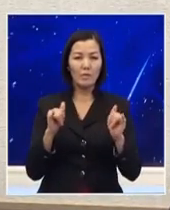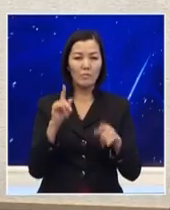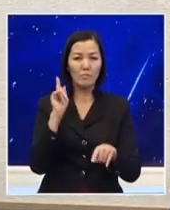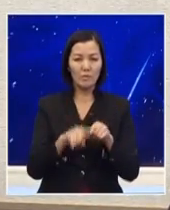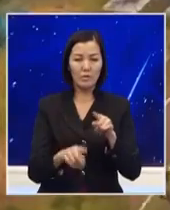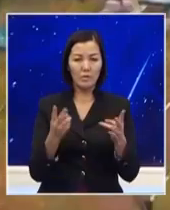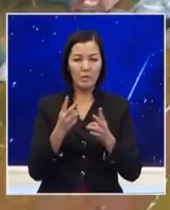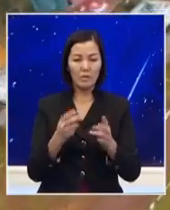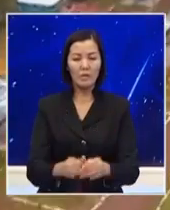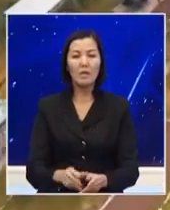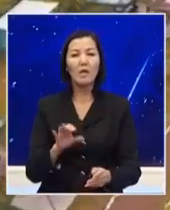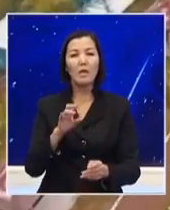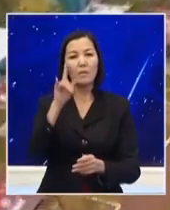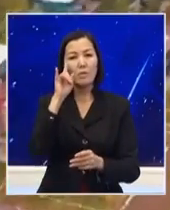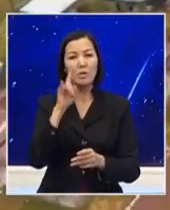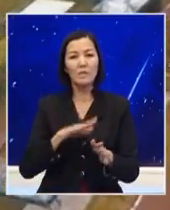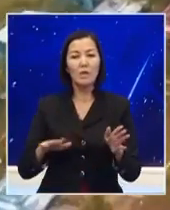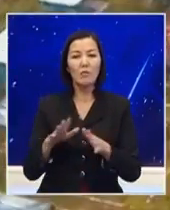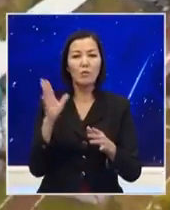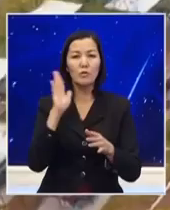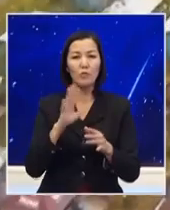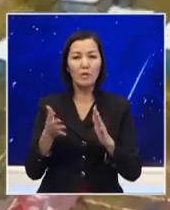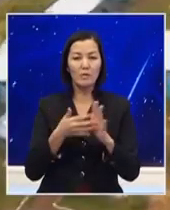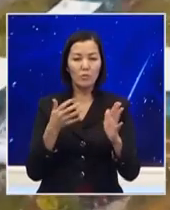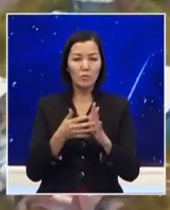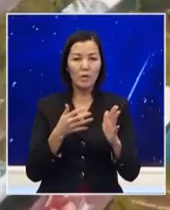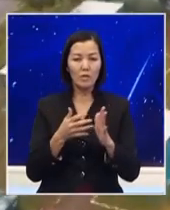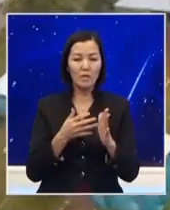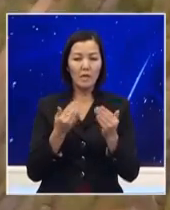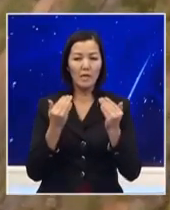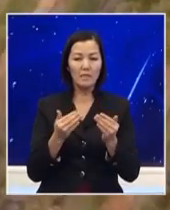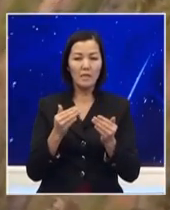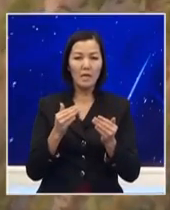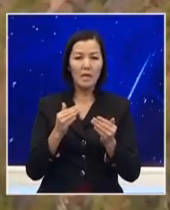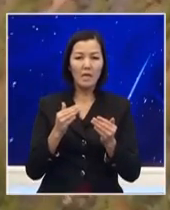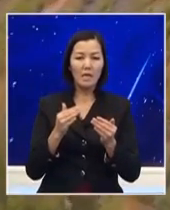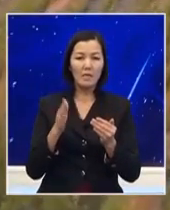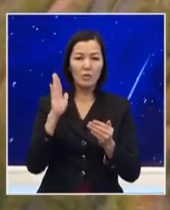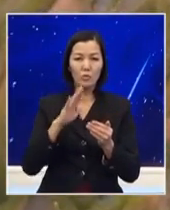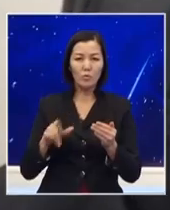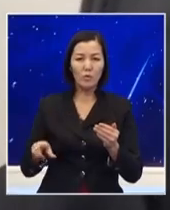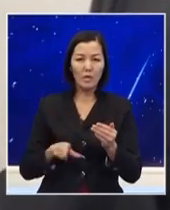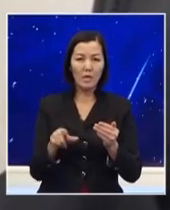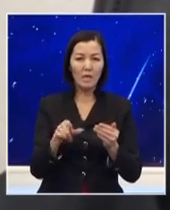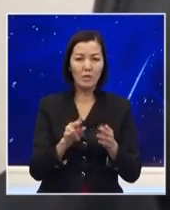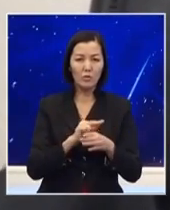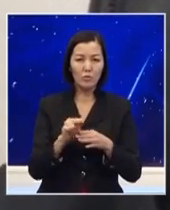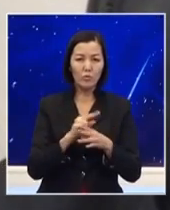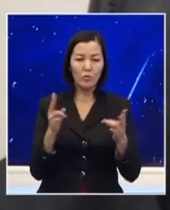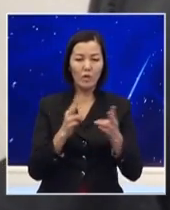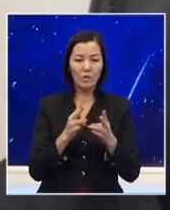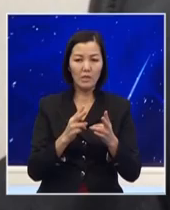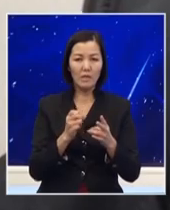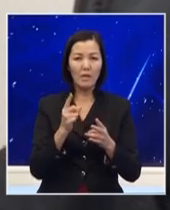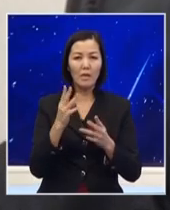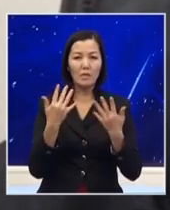подниматься. Еңбекші Қазақ ауданында суармалы су тапшы. Ирригация жүйелерінің тозығы жеткен. Жөндеуді қажет етеді. Бұл өзекті мәселе бірнеше